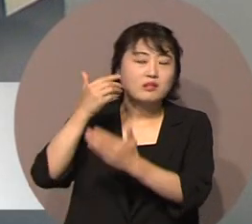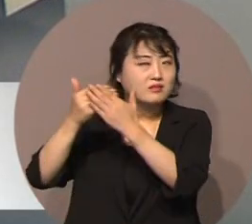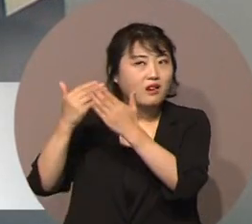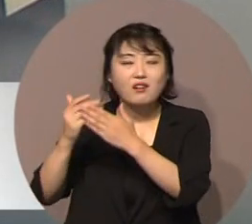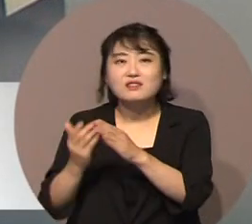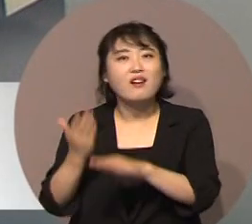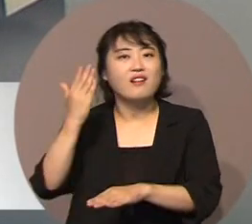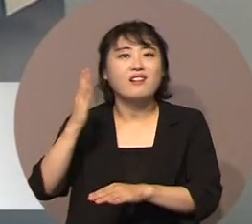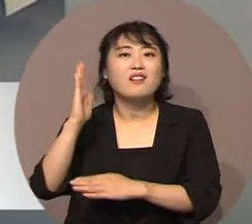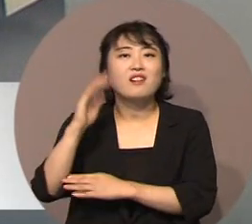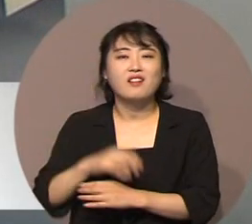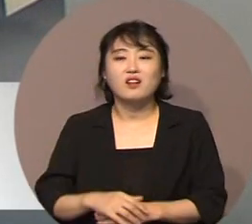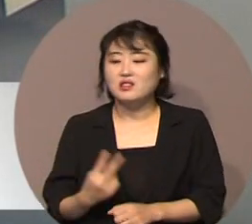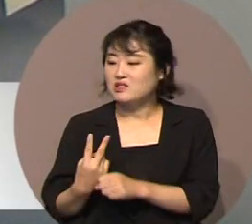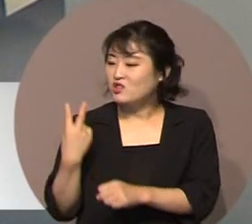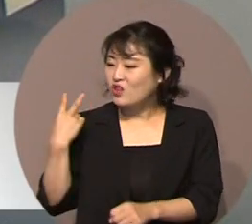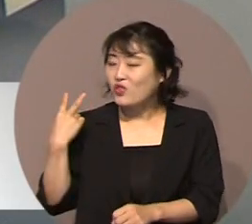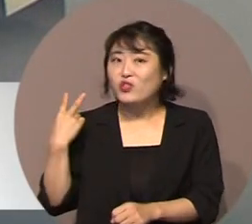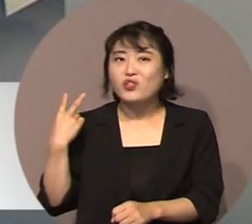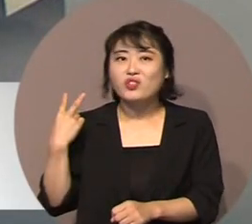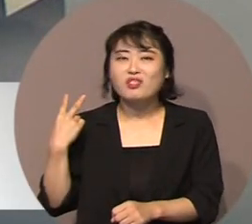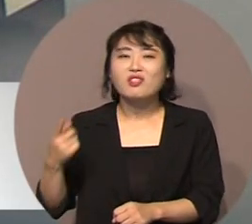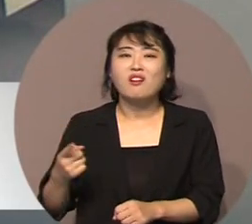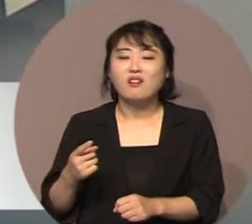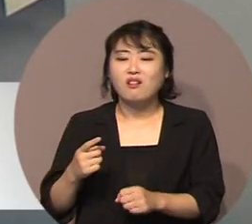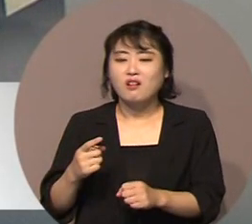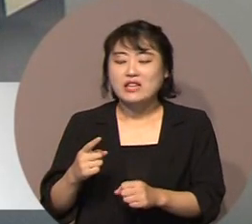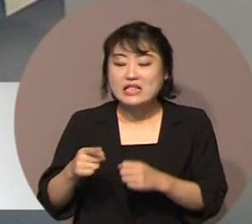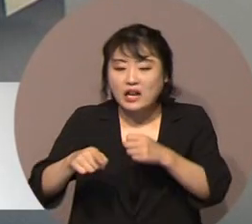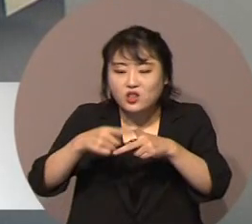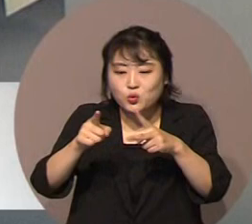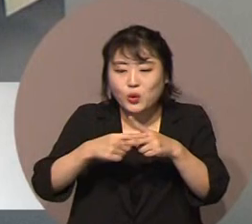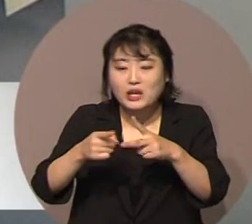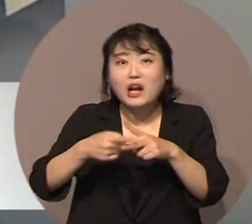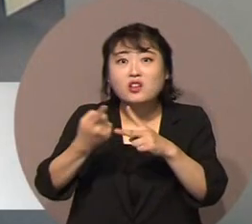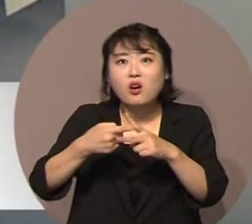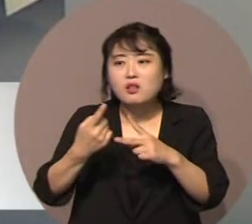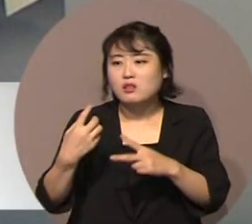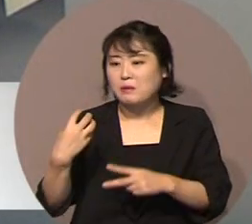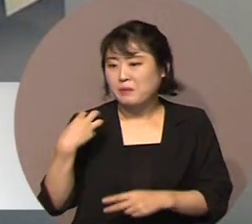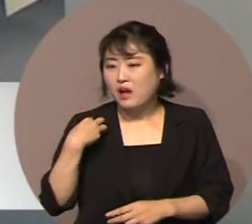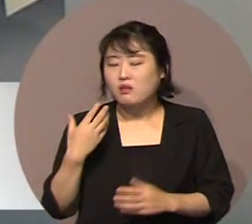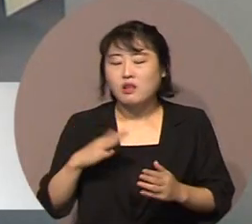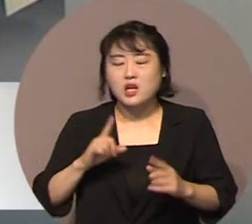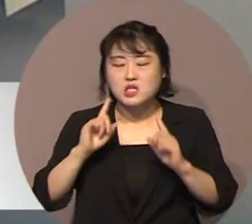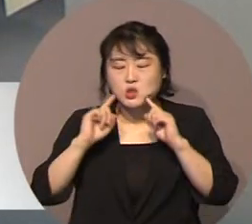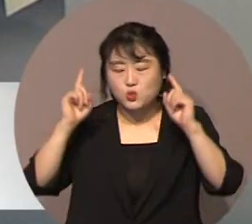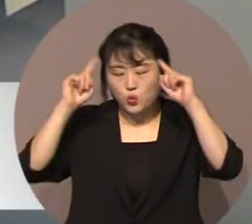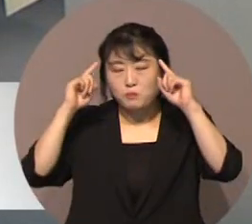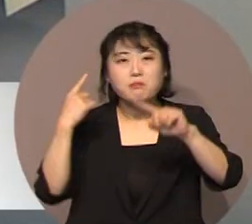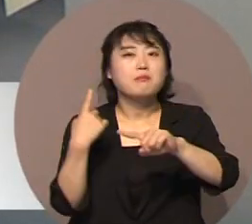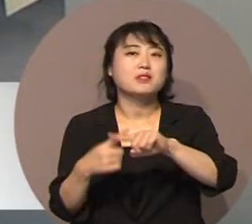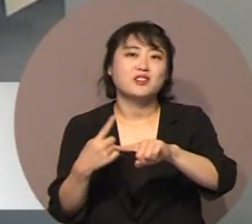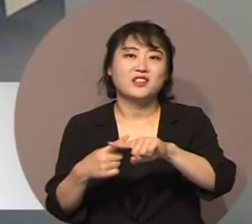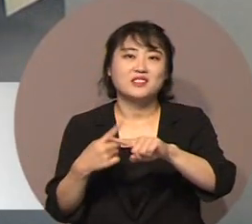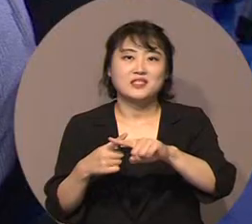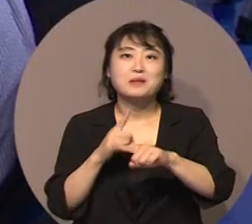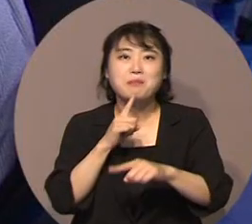재작년 담임을 맡았던 1년이 지옥 같았다고 말하는 한 교사를 김광현 기자가 직접 만나봤습니다